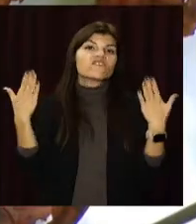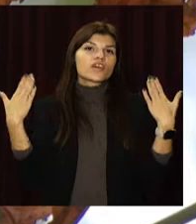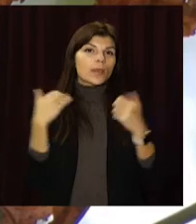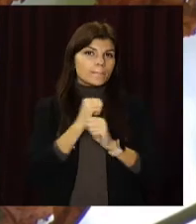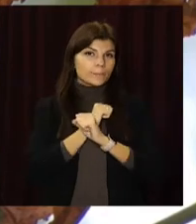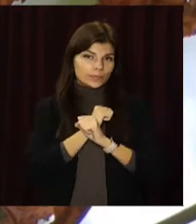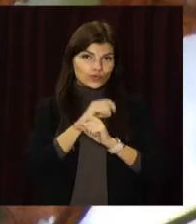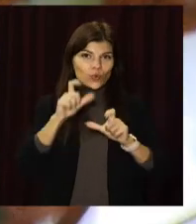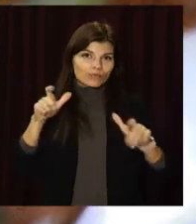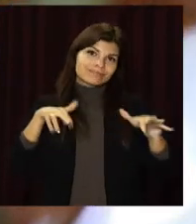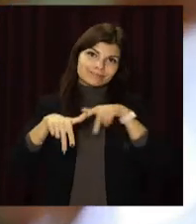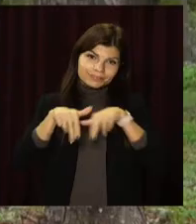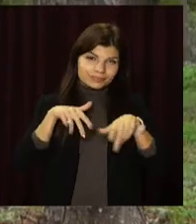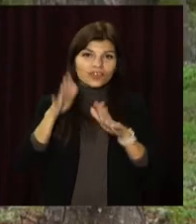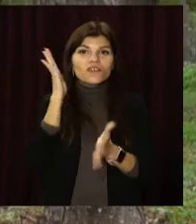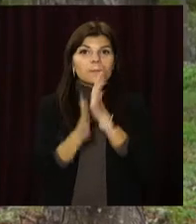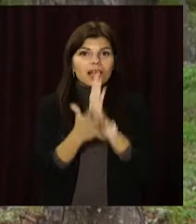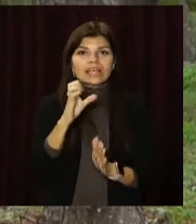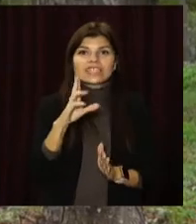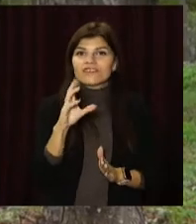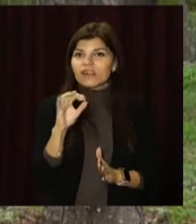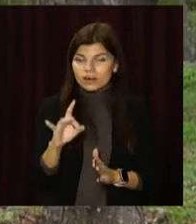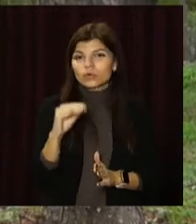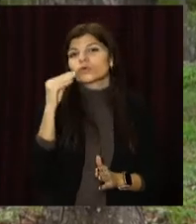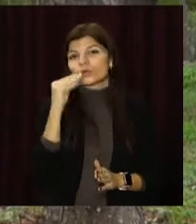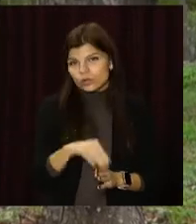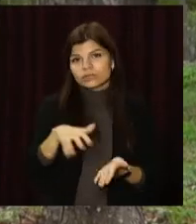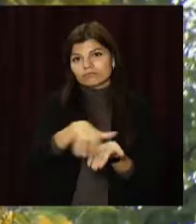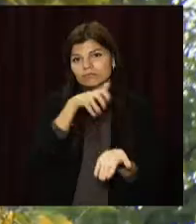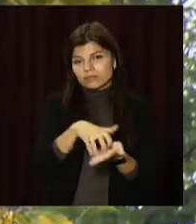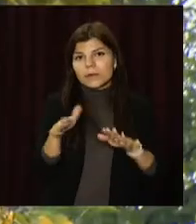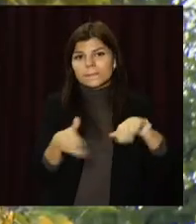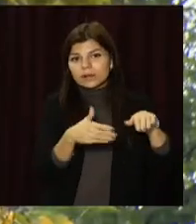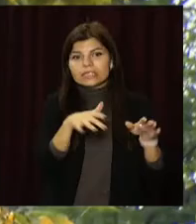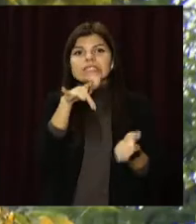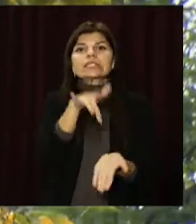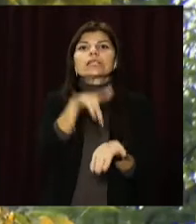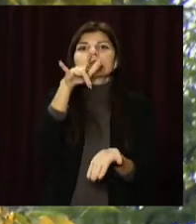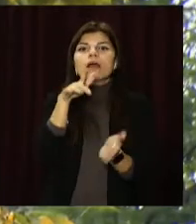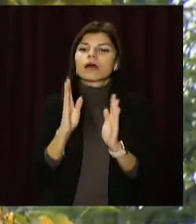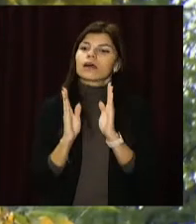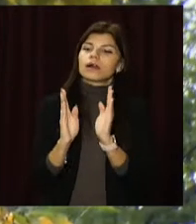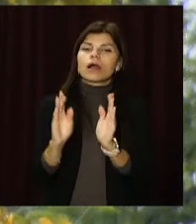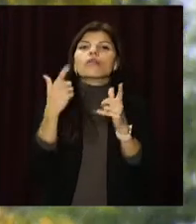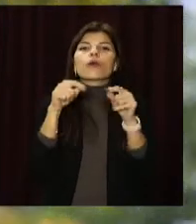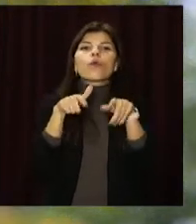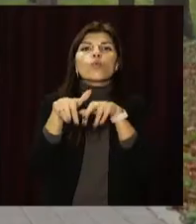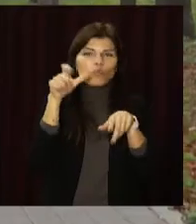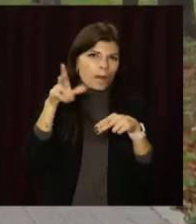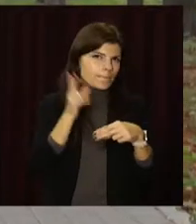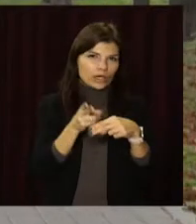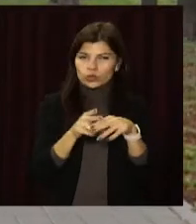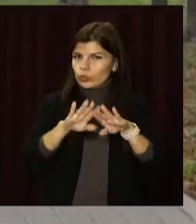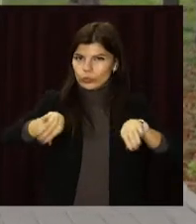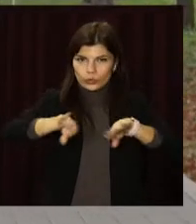відпочинку мешканців, то в парках та скверах варто прибирати тільки там центральні якісь проходи, де люди постійно